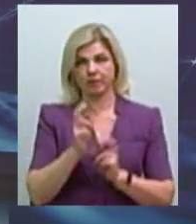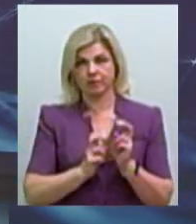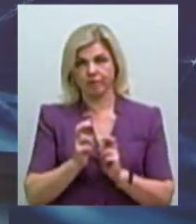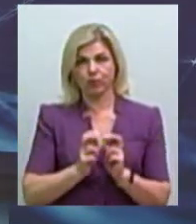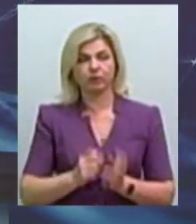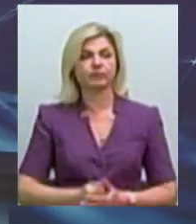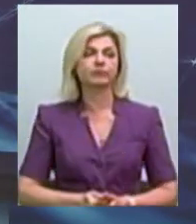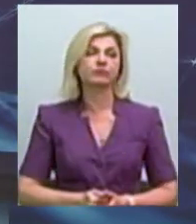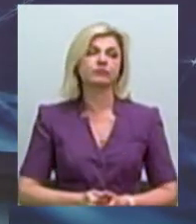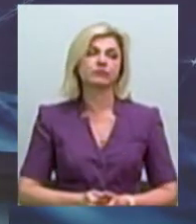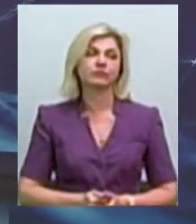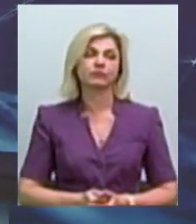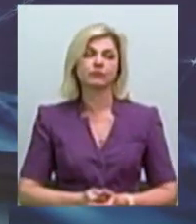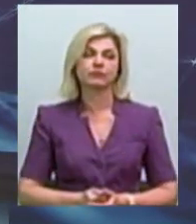комунара.